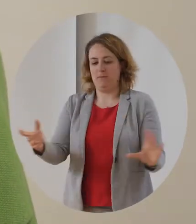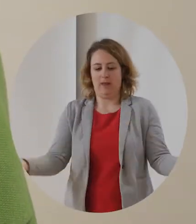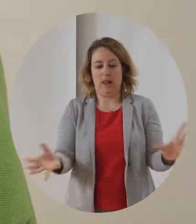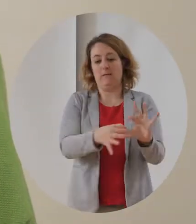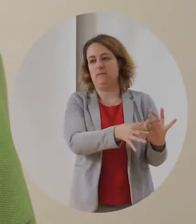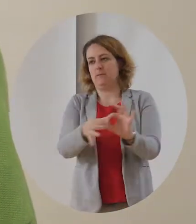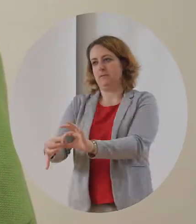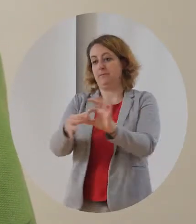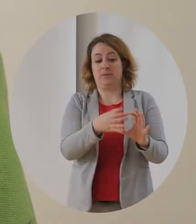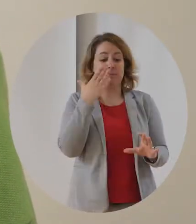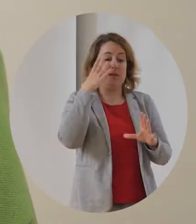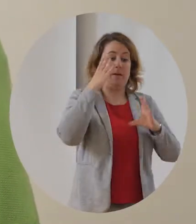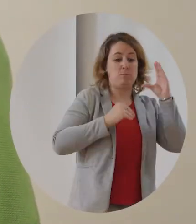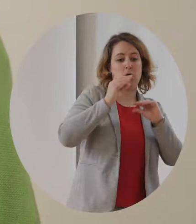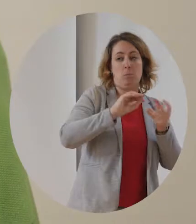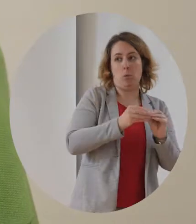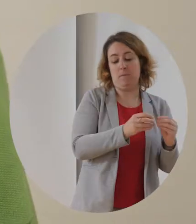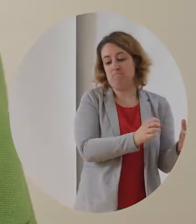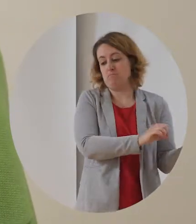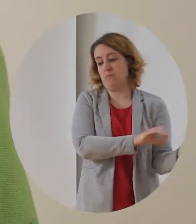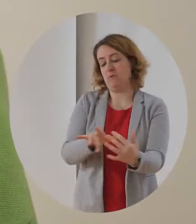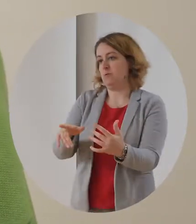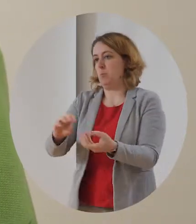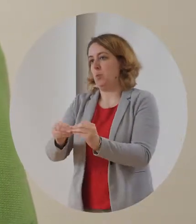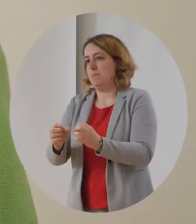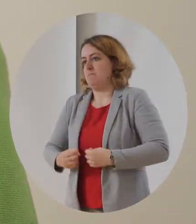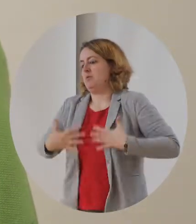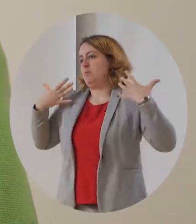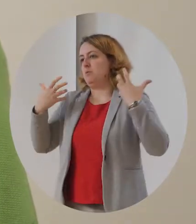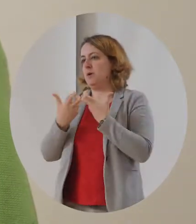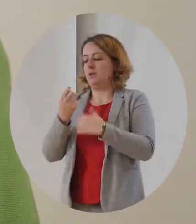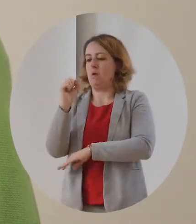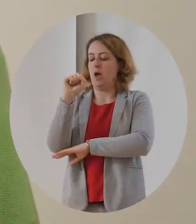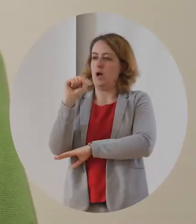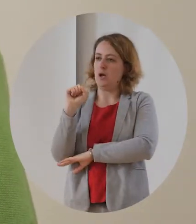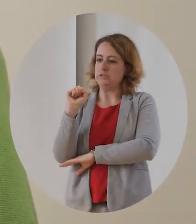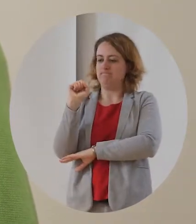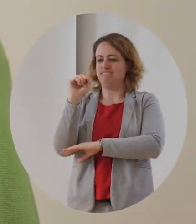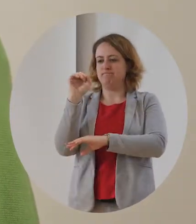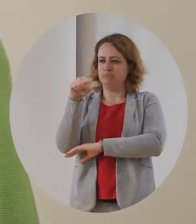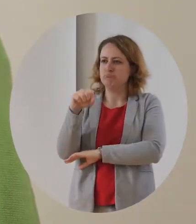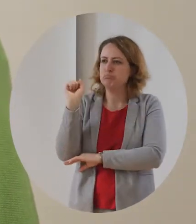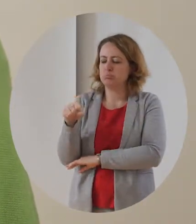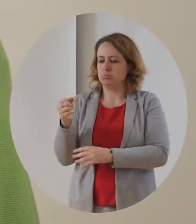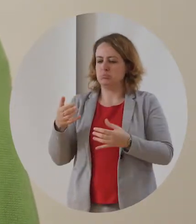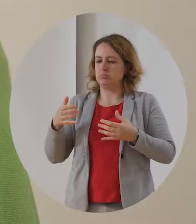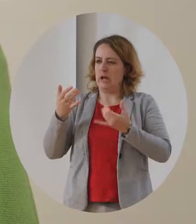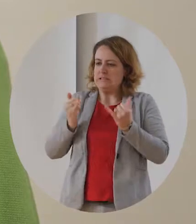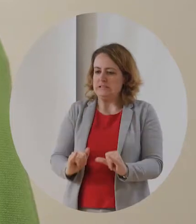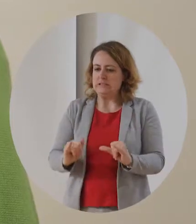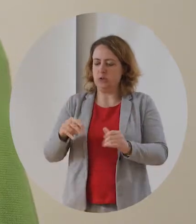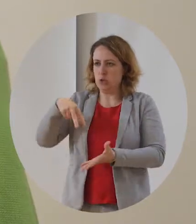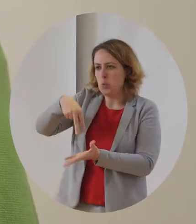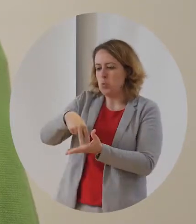les acquisitions psychomotrices de base, comme la tenue de tête, la tenue assise, la tenue debout, la marche à quatre